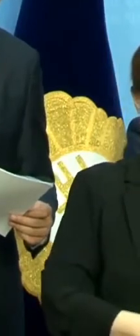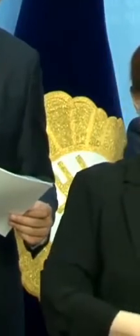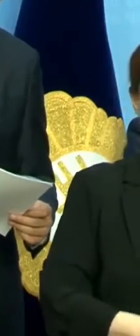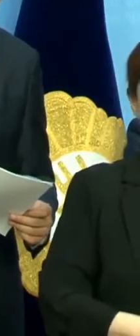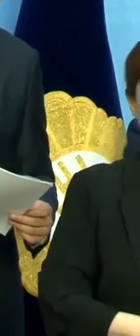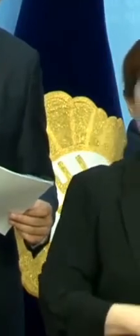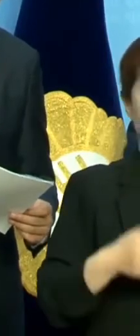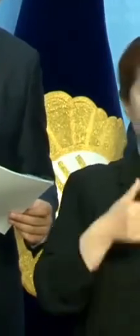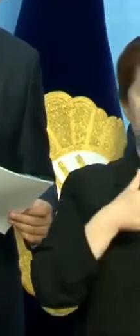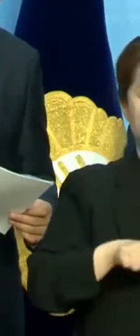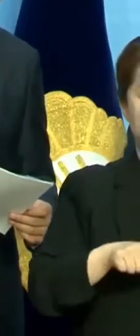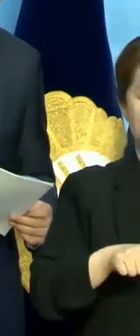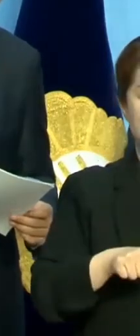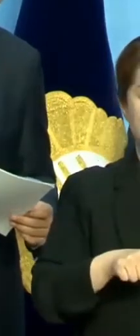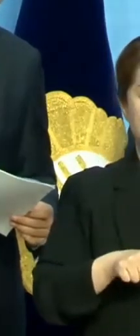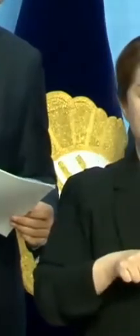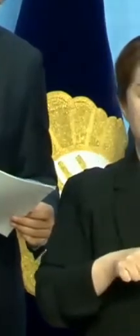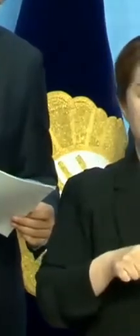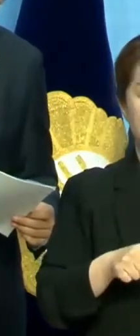저희 아들이 상주였습니다.